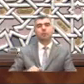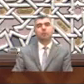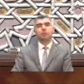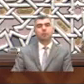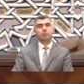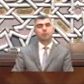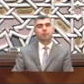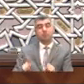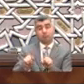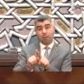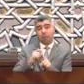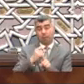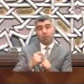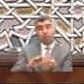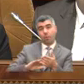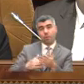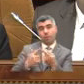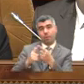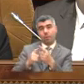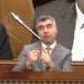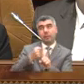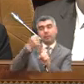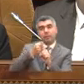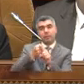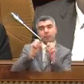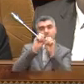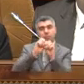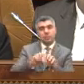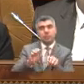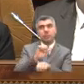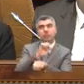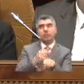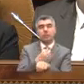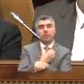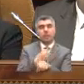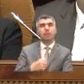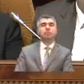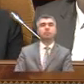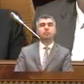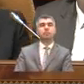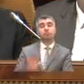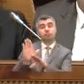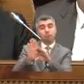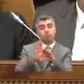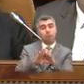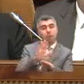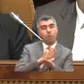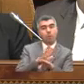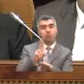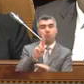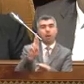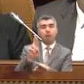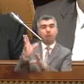سعي الحكومة لتنزيل ورش تعميم الحماية الاجتماعية الذي دعا إليه صاحب